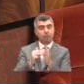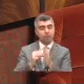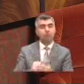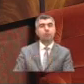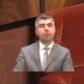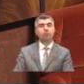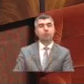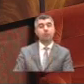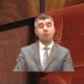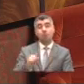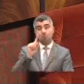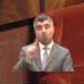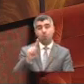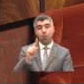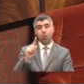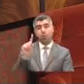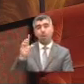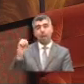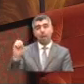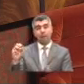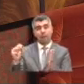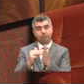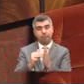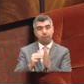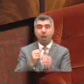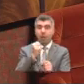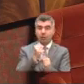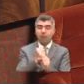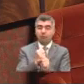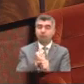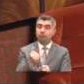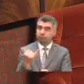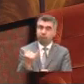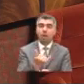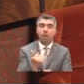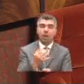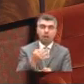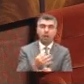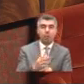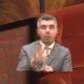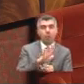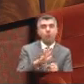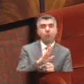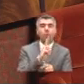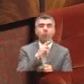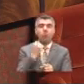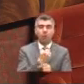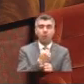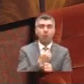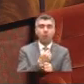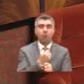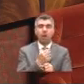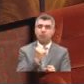اللي وصلنا 1,100,000 هي مرحلة جد مهمة والعمل مستمر. والحكومة خذت هذا الورش